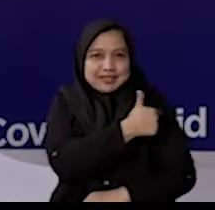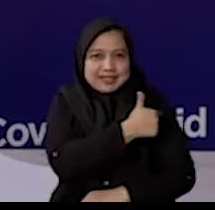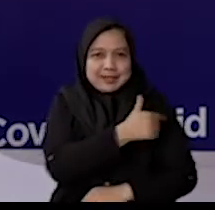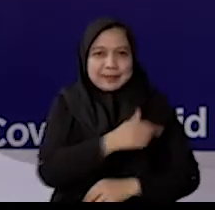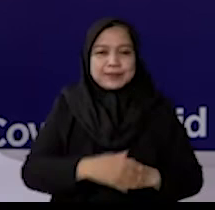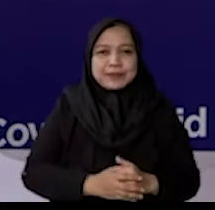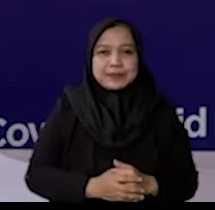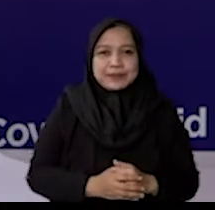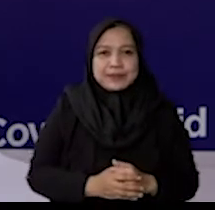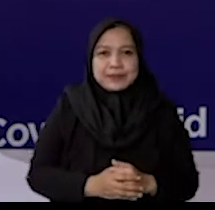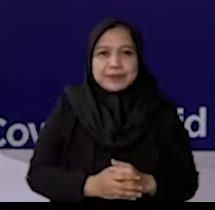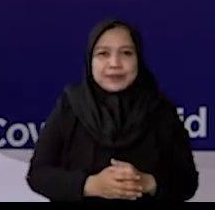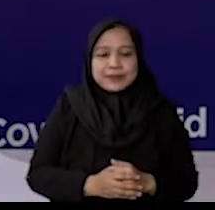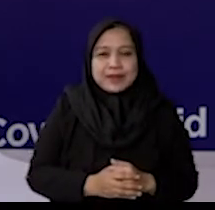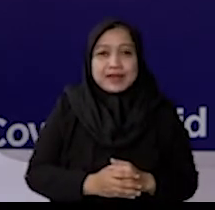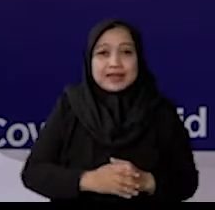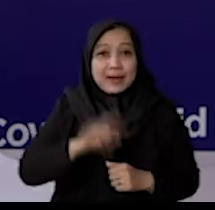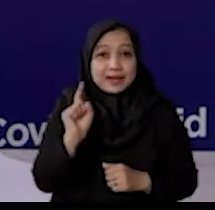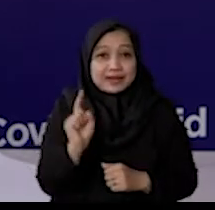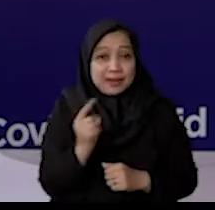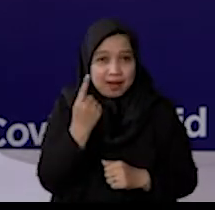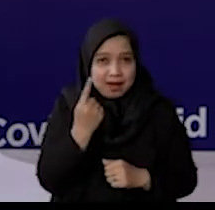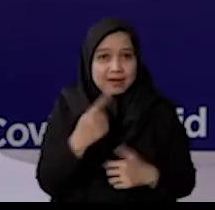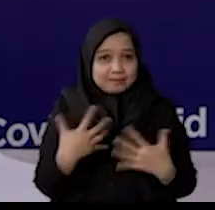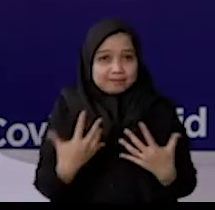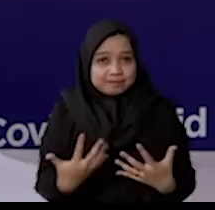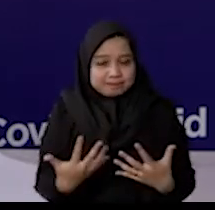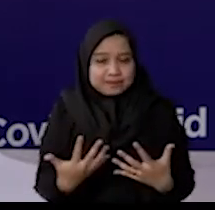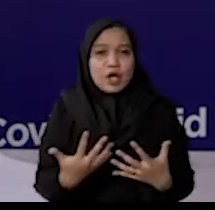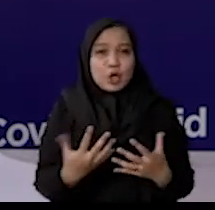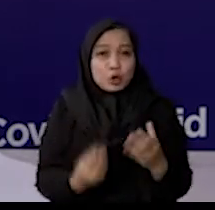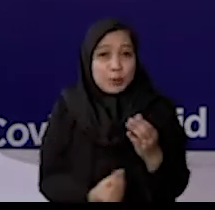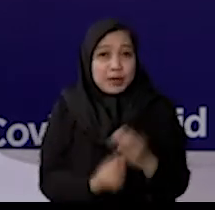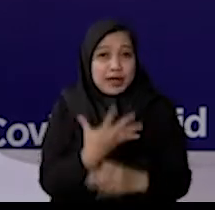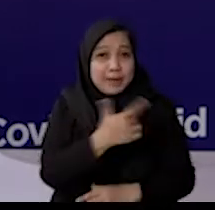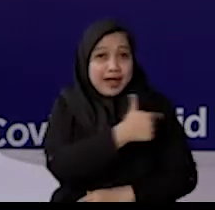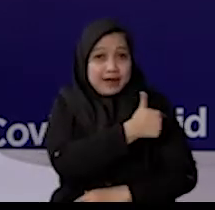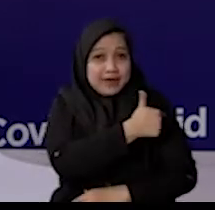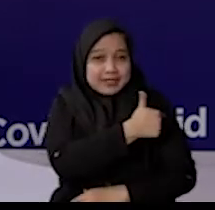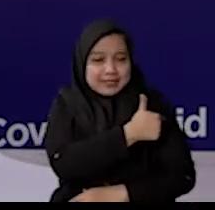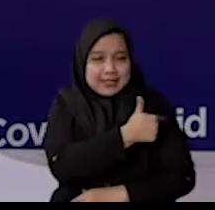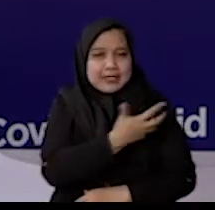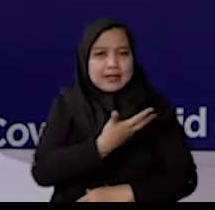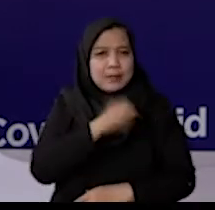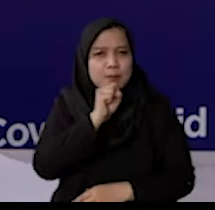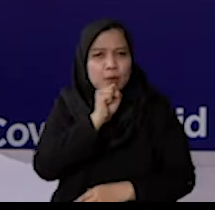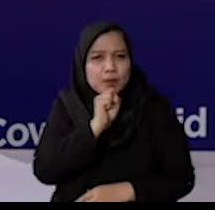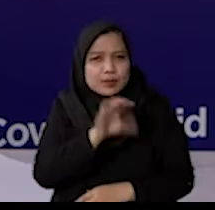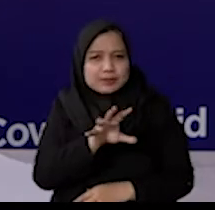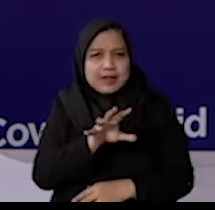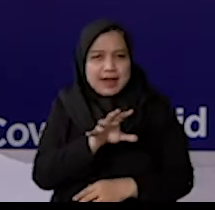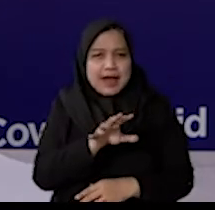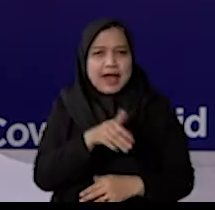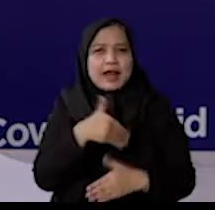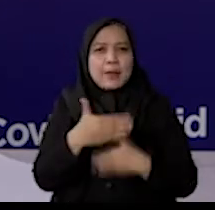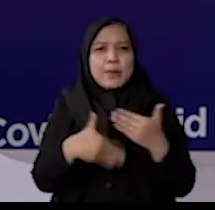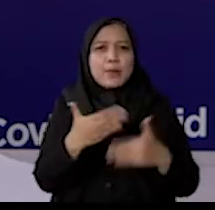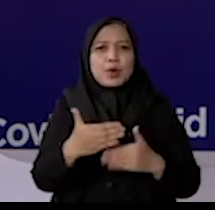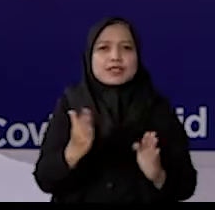Pertama, dalam alur pengembangan vaksin, saya ingin menyampaikan proses awal yang